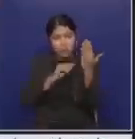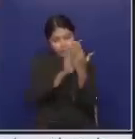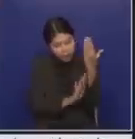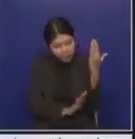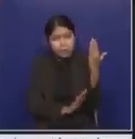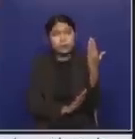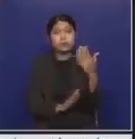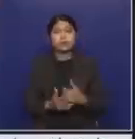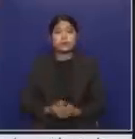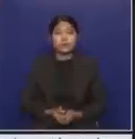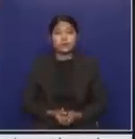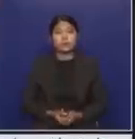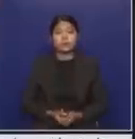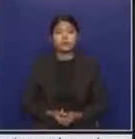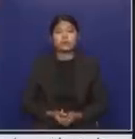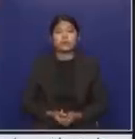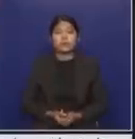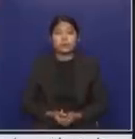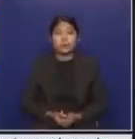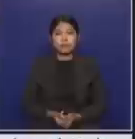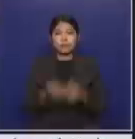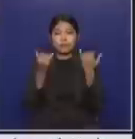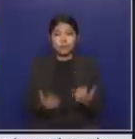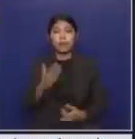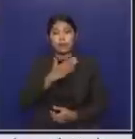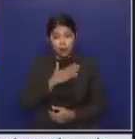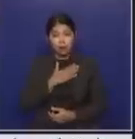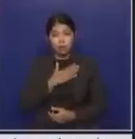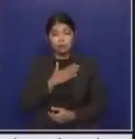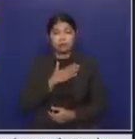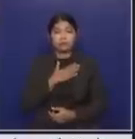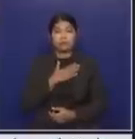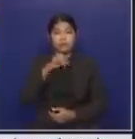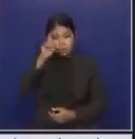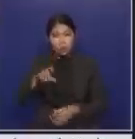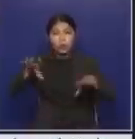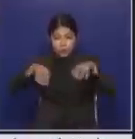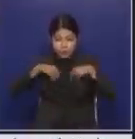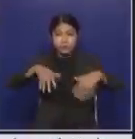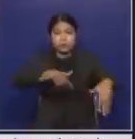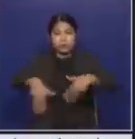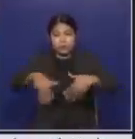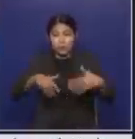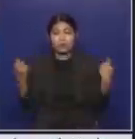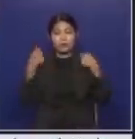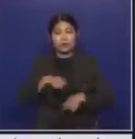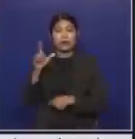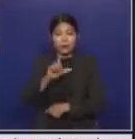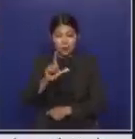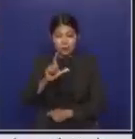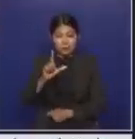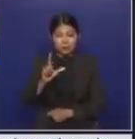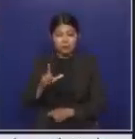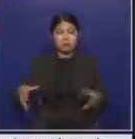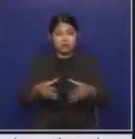นี้ก็ไม่ขนาดครับไม่ขณะที่เราปฏิเสธไม่ได้ว่าประชาชนที่ใส่เสื้อเหลืองที่